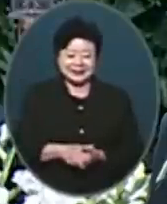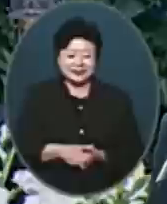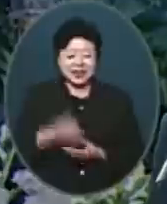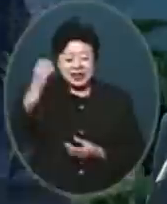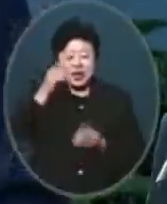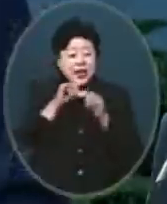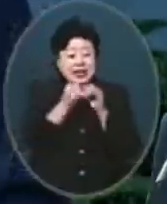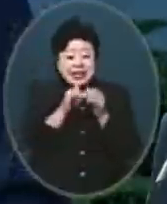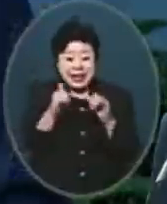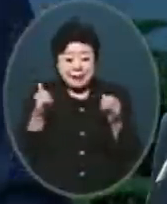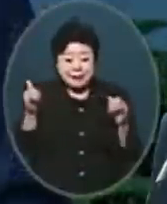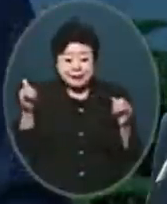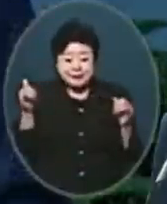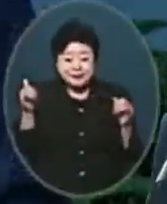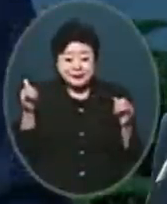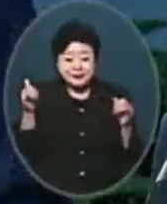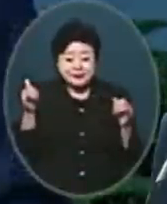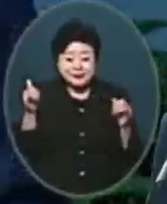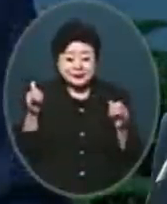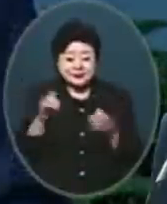영의 사람,